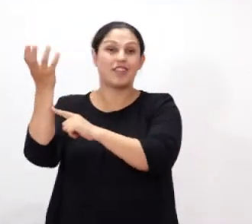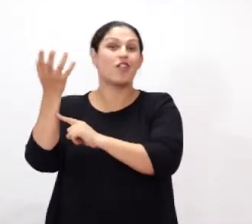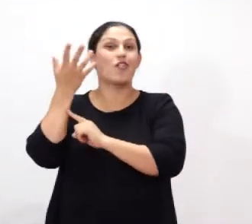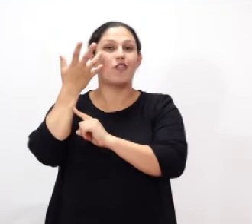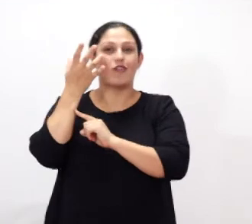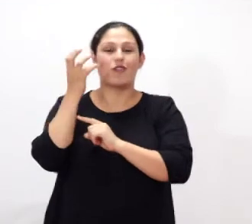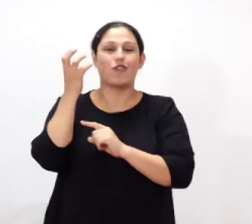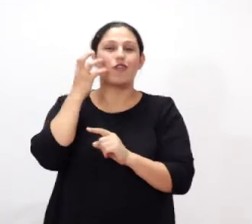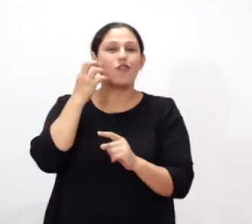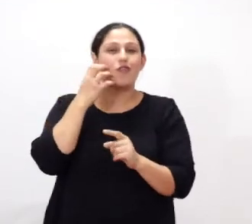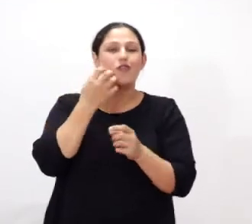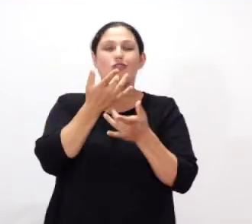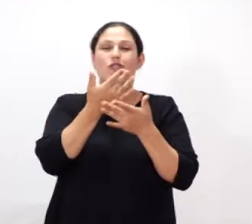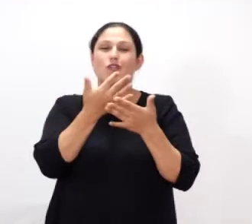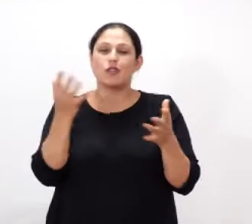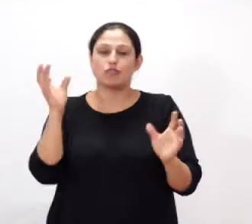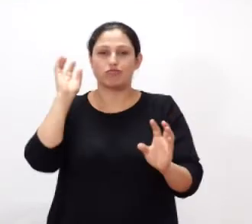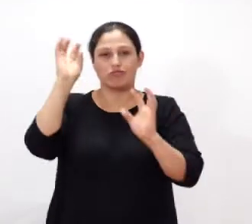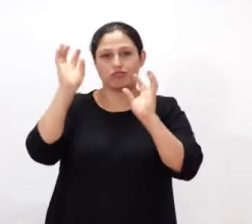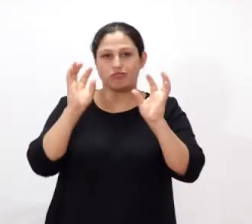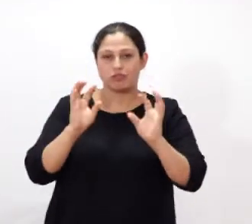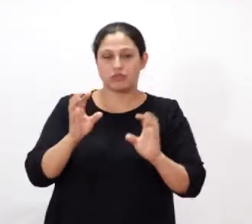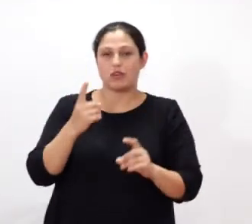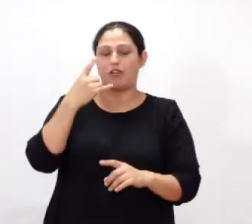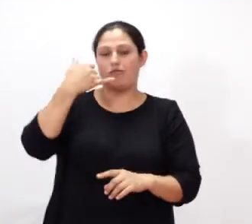اندازم به شما